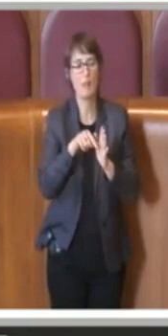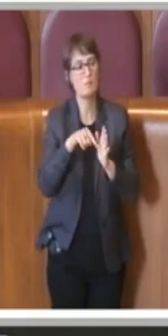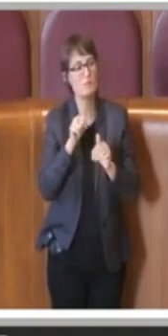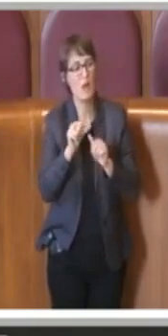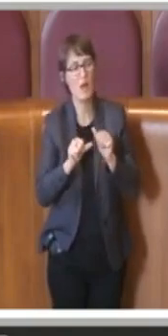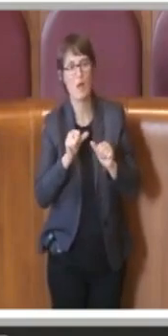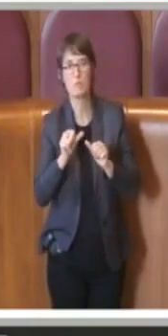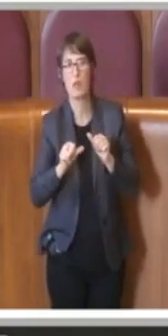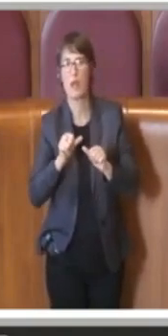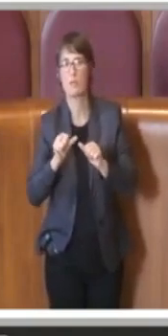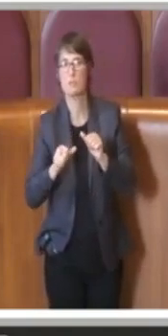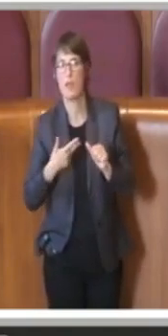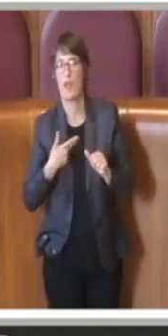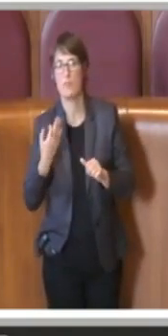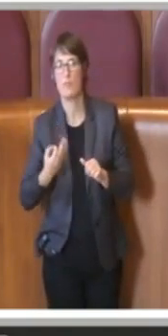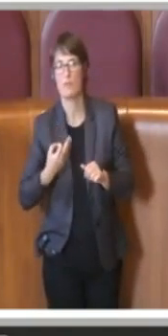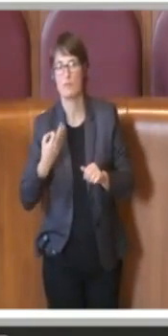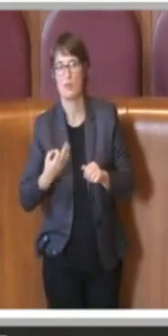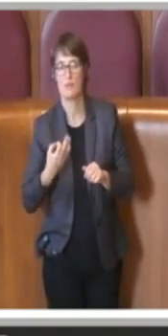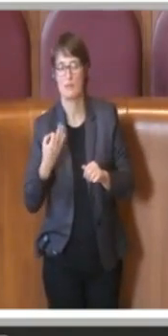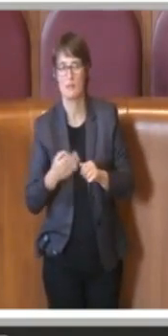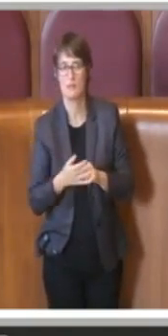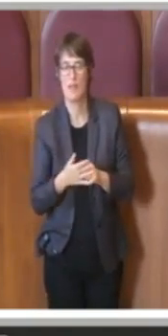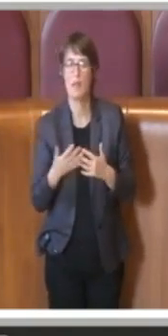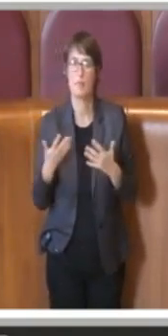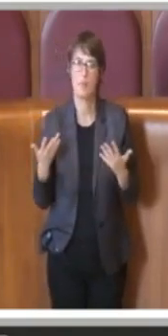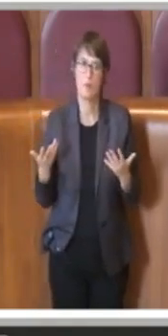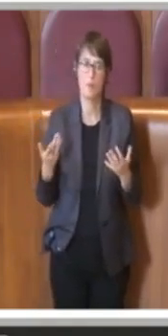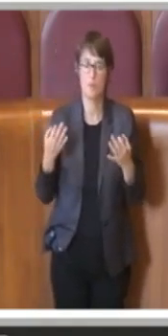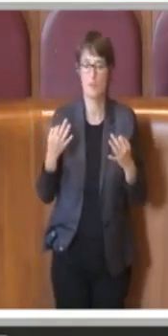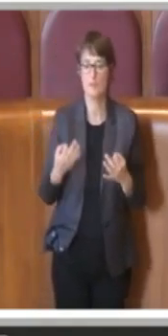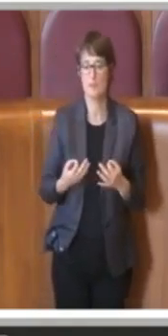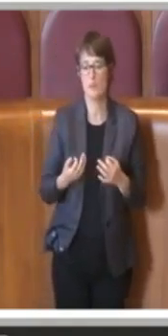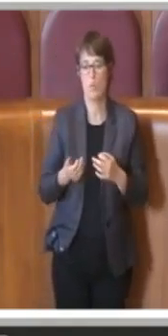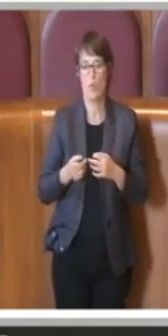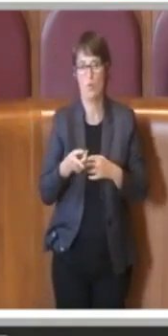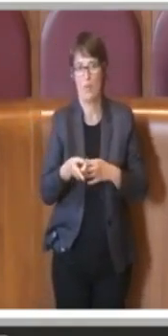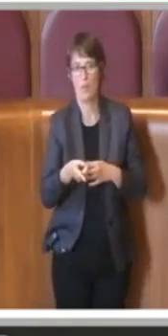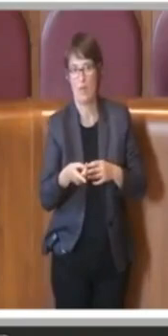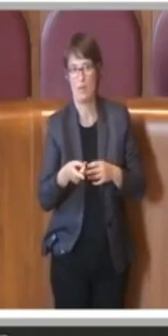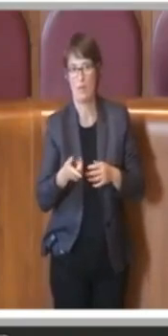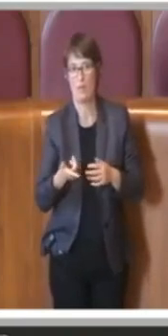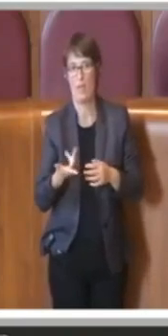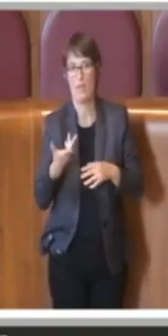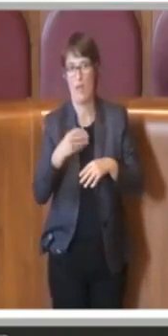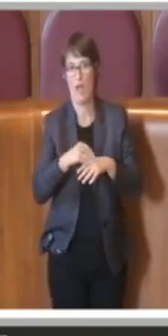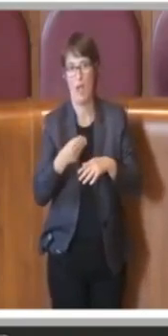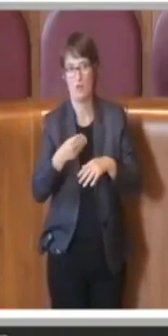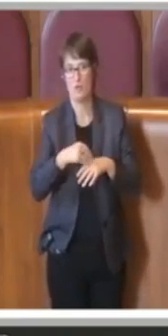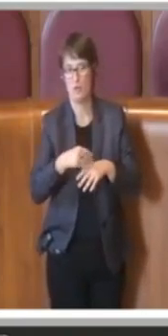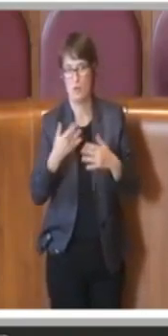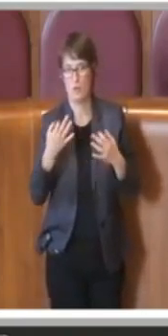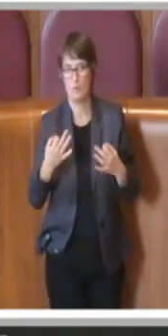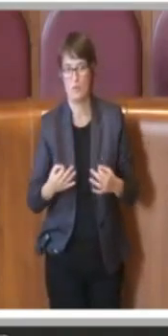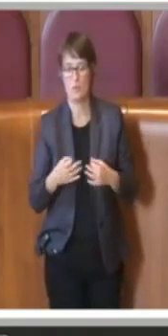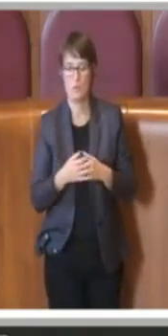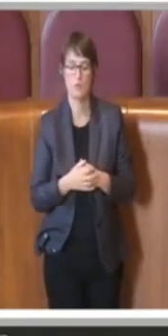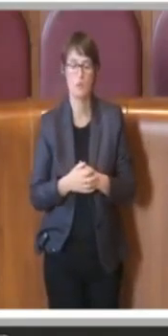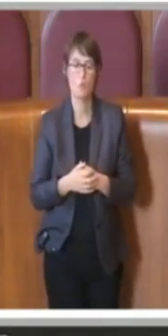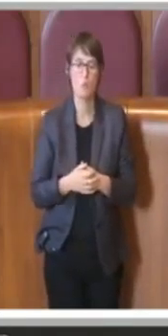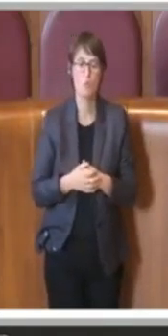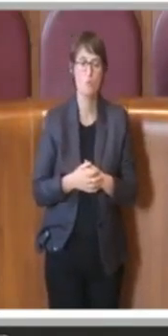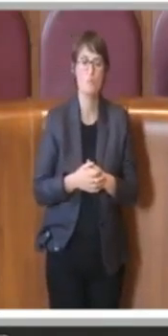dunque probabilmente sarà ancora aggiornata anche nei prossimi mesi. Favorire la realizzazione degli